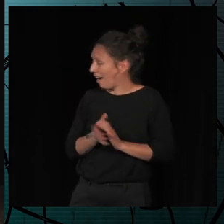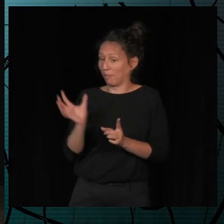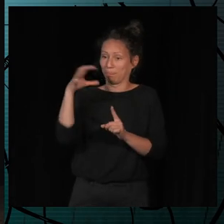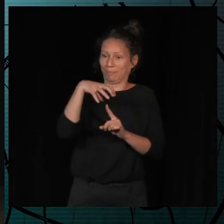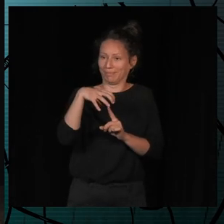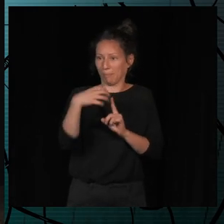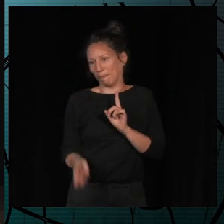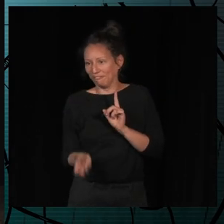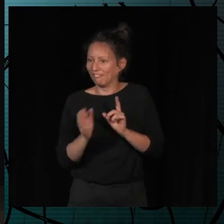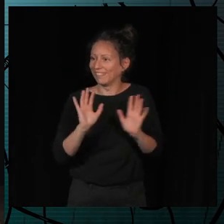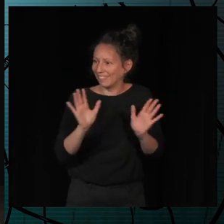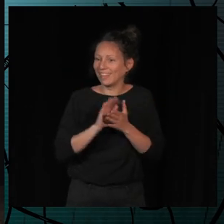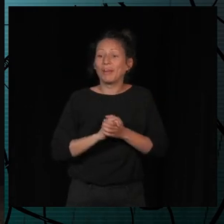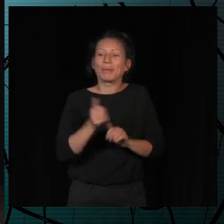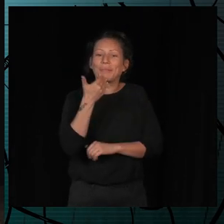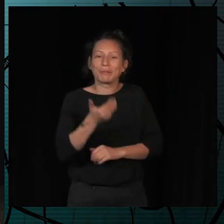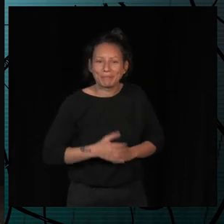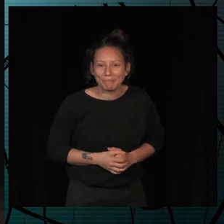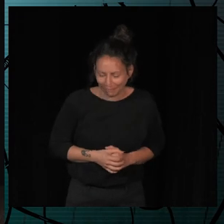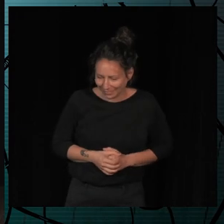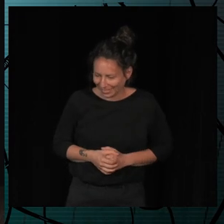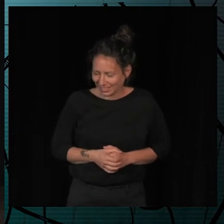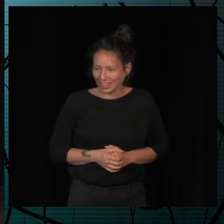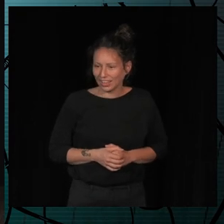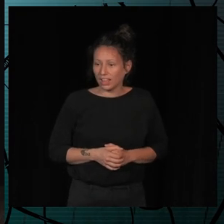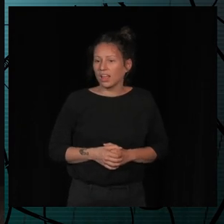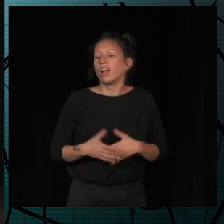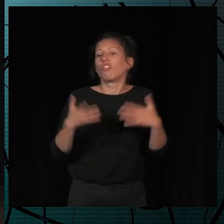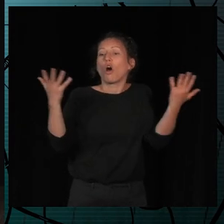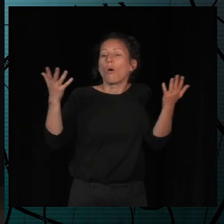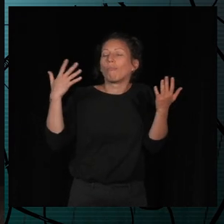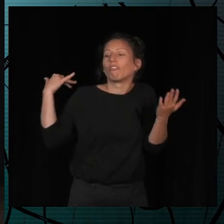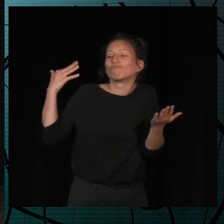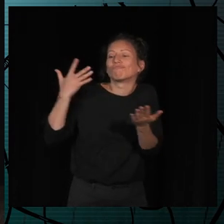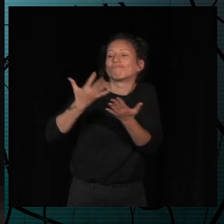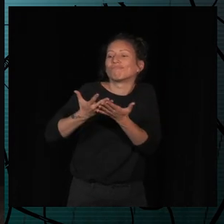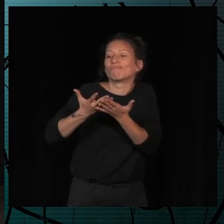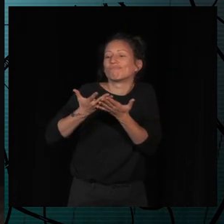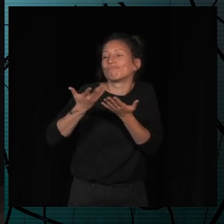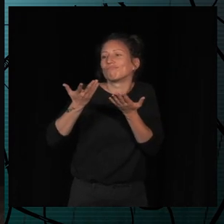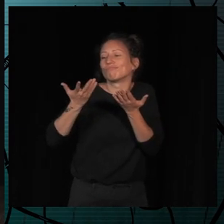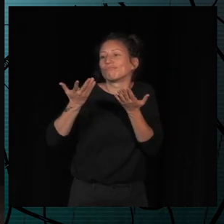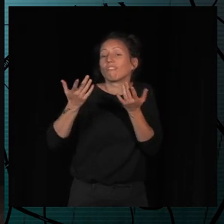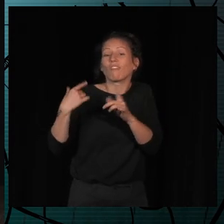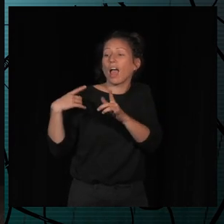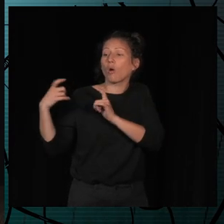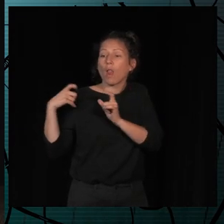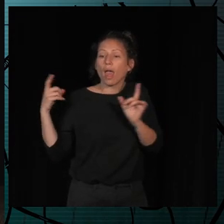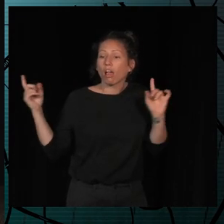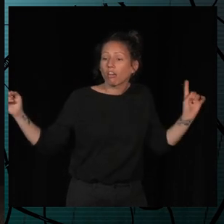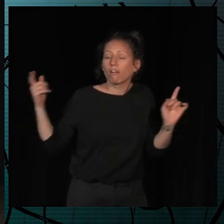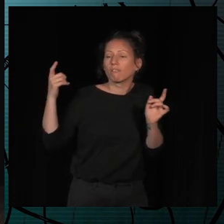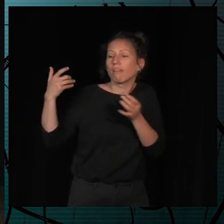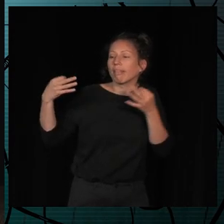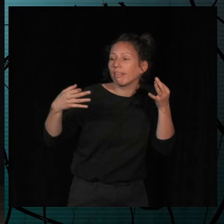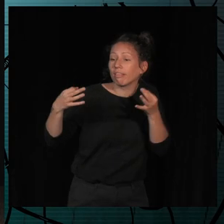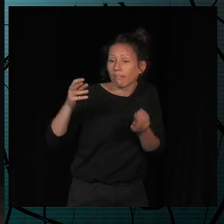on bonjour euh non mais tout ce qu'on dit maises mes collègues sont tellement vrais